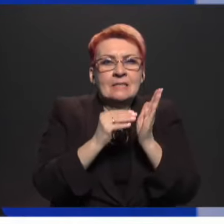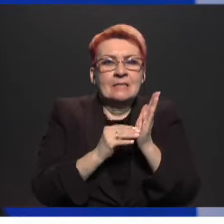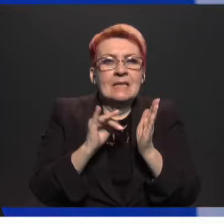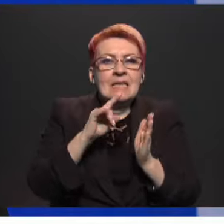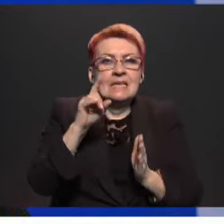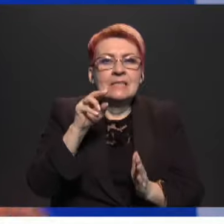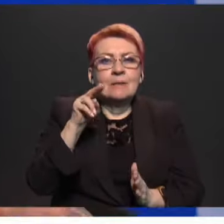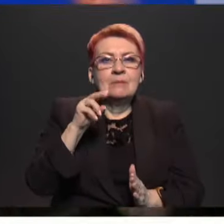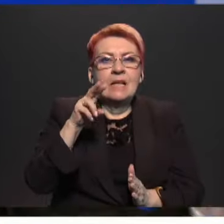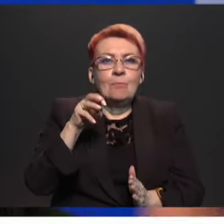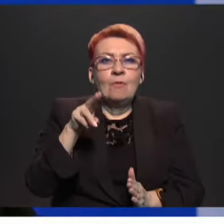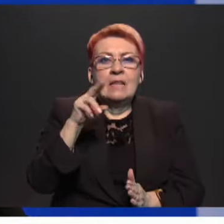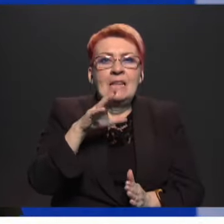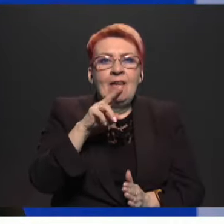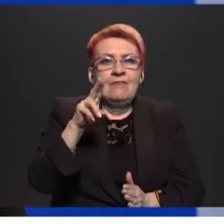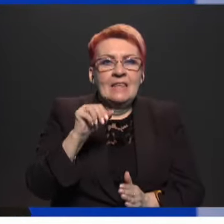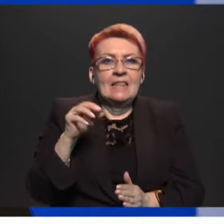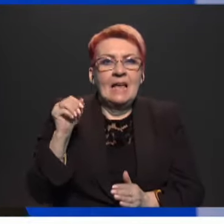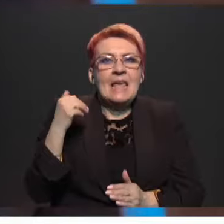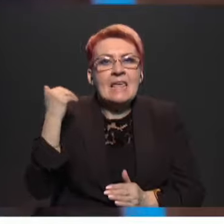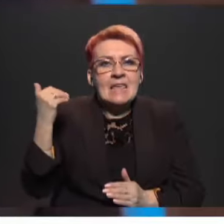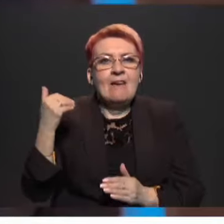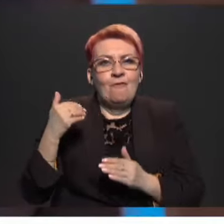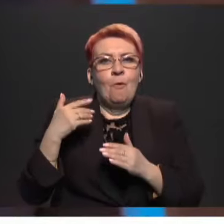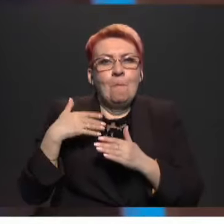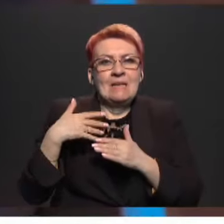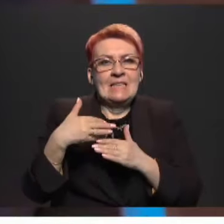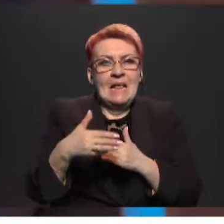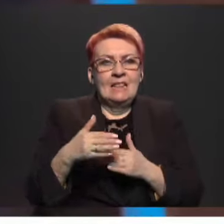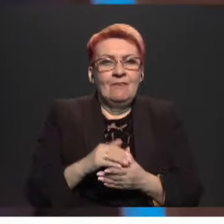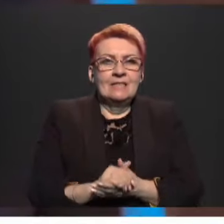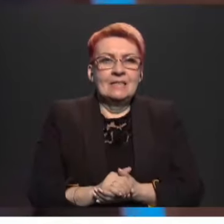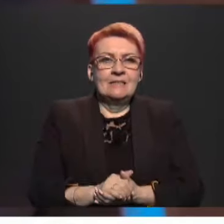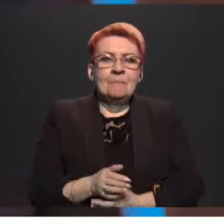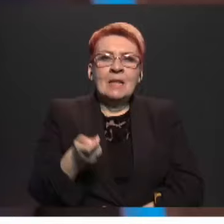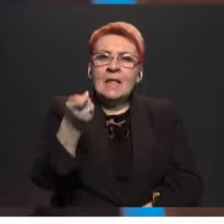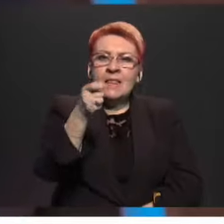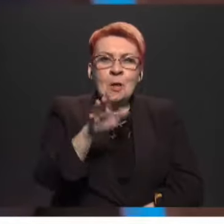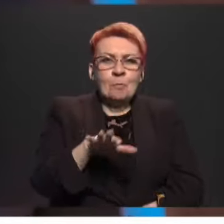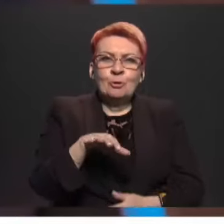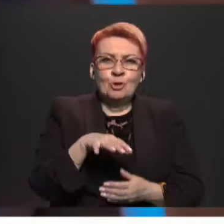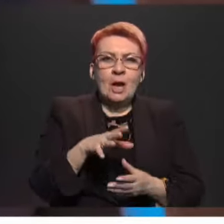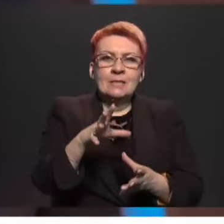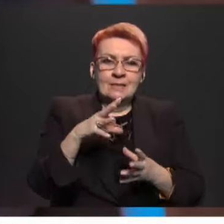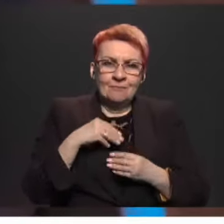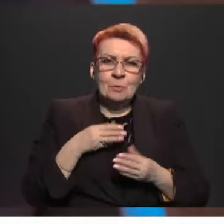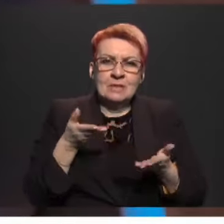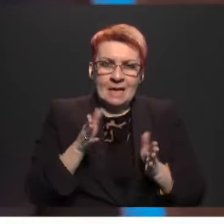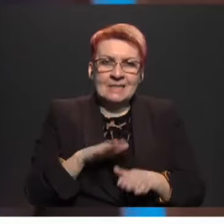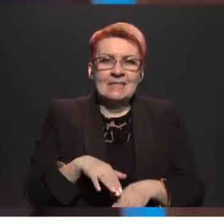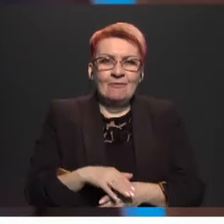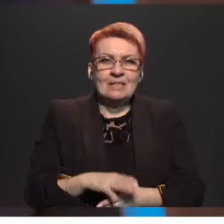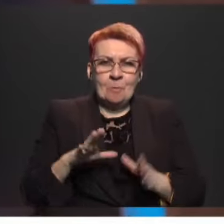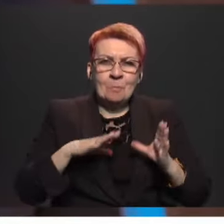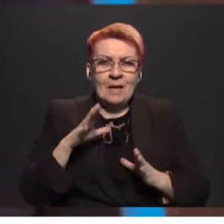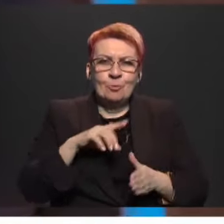псалмов Давида и, так сказать, его последователей. Спасибо за ответ, батюшка. Мы сейчас прервемся на короткую паузу. У вас есть несколько минут, чтобы